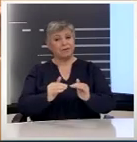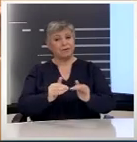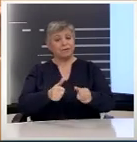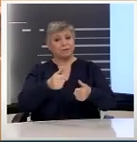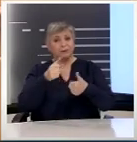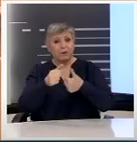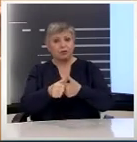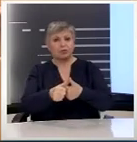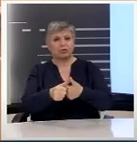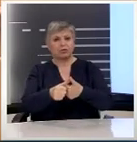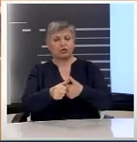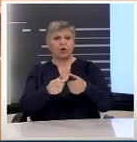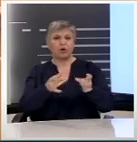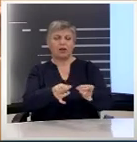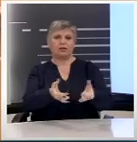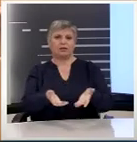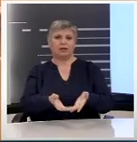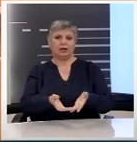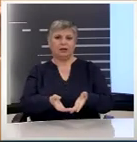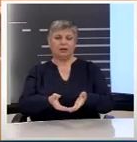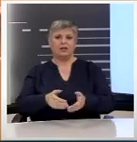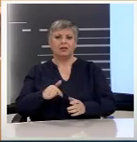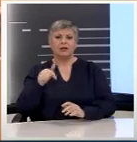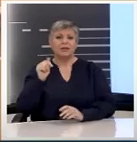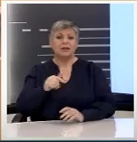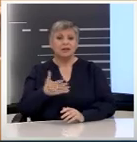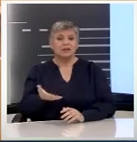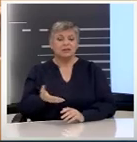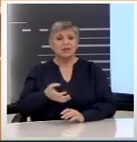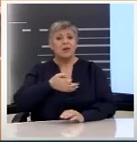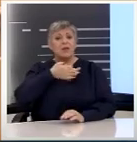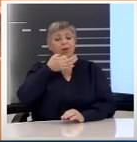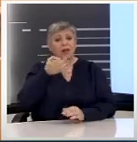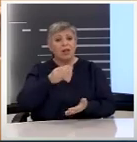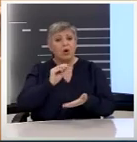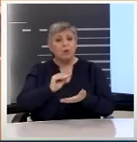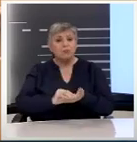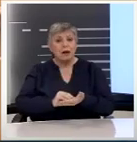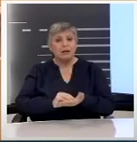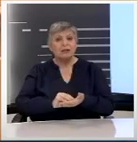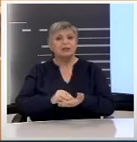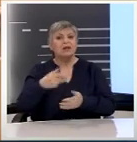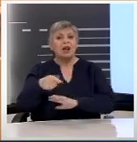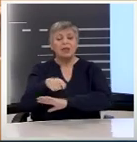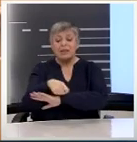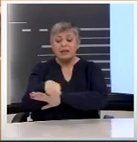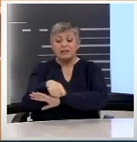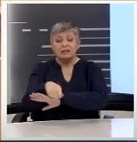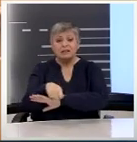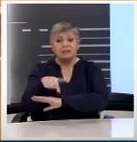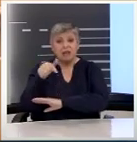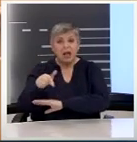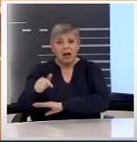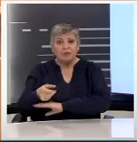τις αιτιάσεις και σε αυτά τα αιτήματα. Κάθε στιγμή, σας ξαναλέω, η δικαιοσύνη μίλησε.